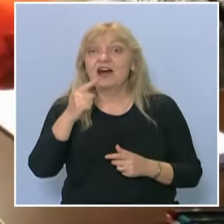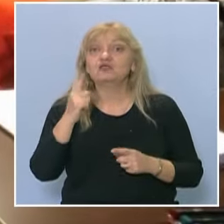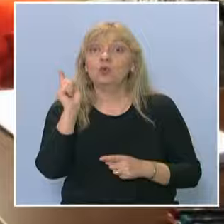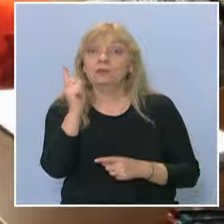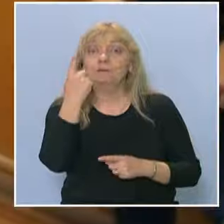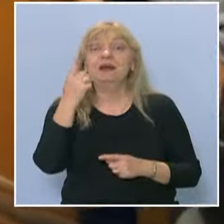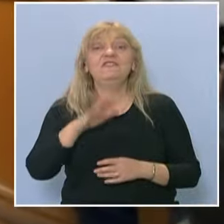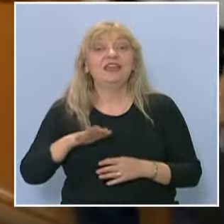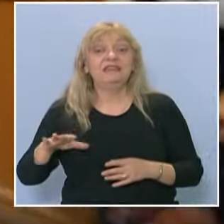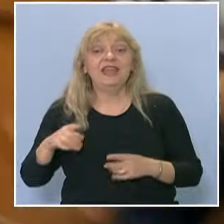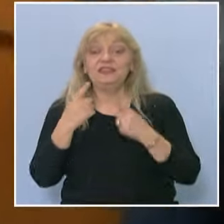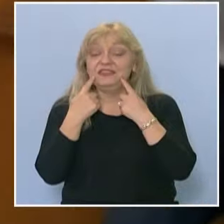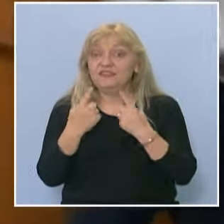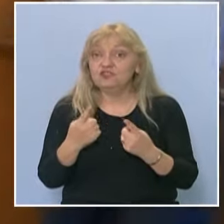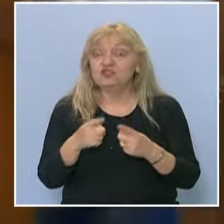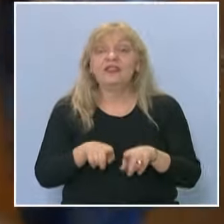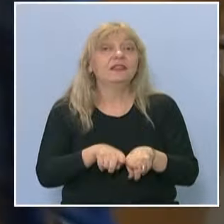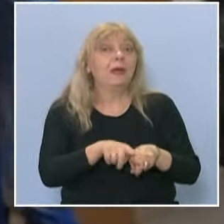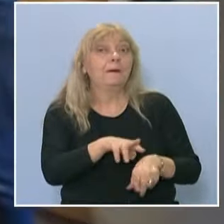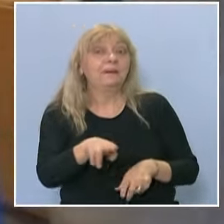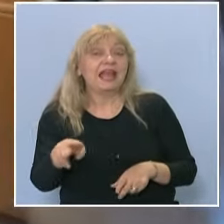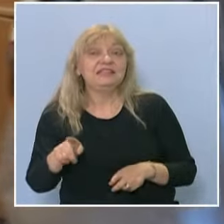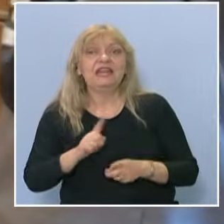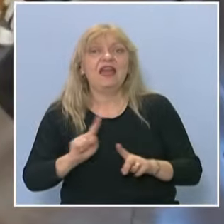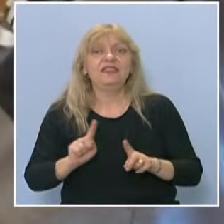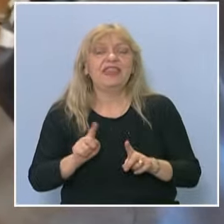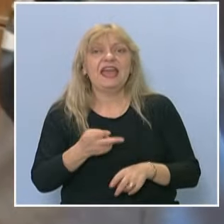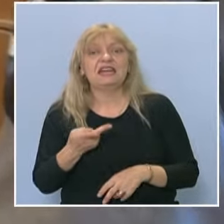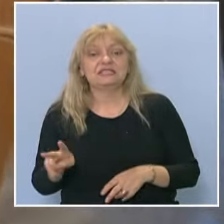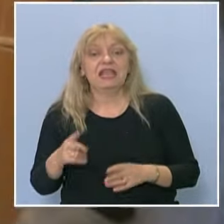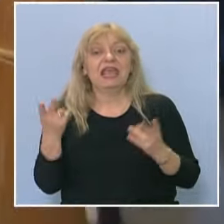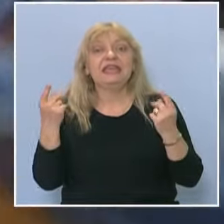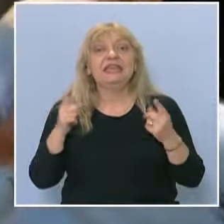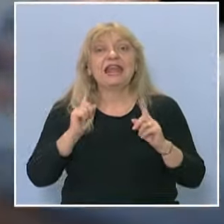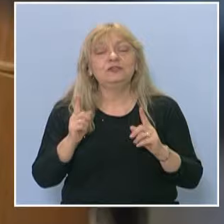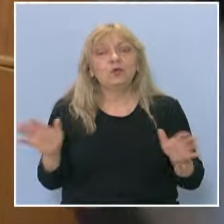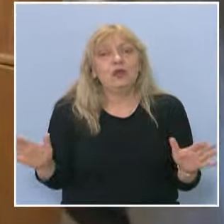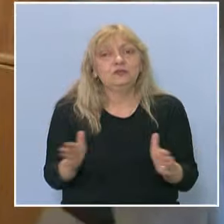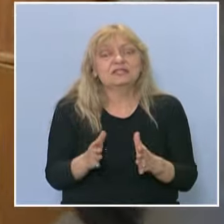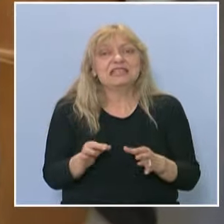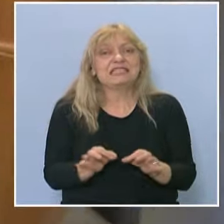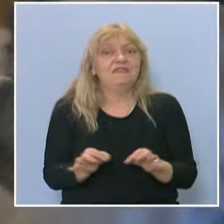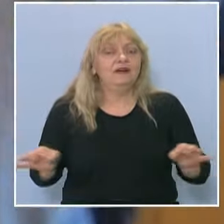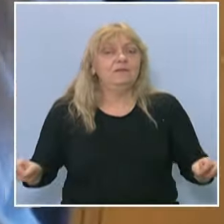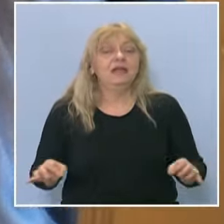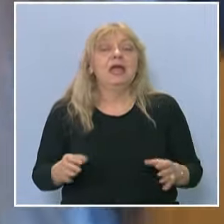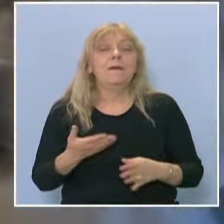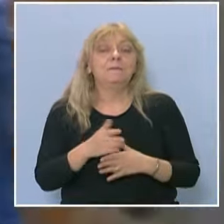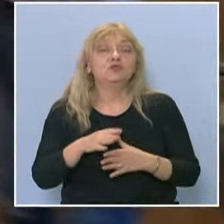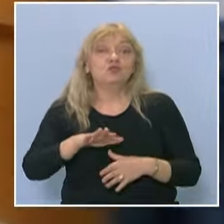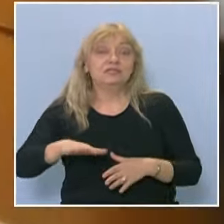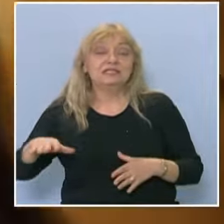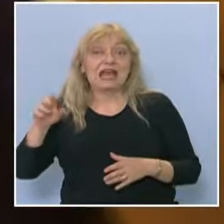да виждат потенциала за приятелство, а не различията. Играта, която скъсява дистанцията между децата и учителите, е важна част от